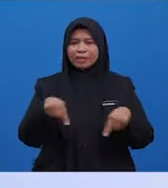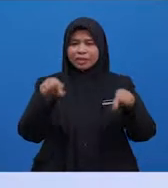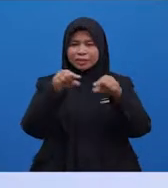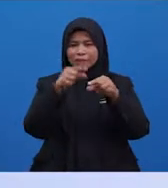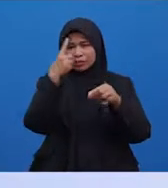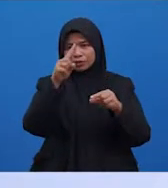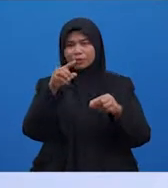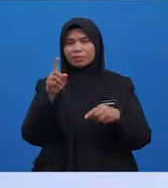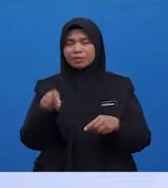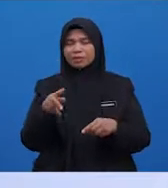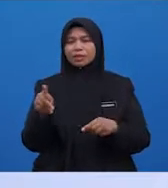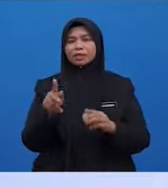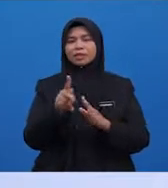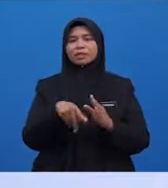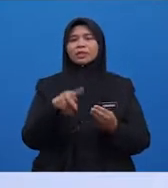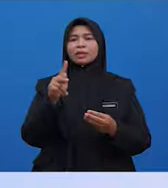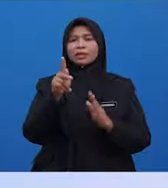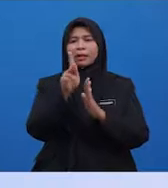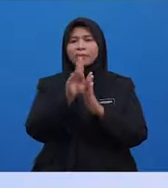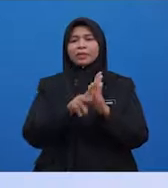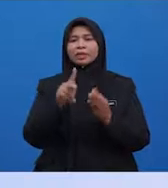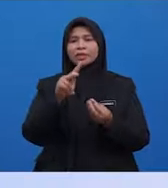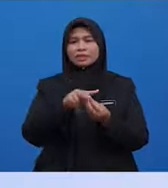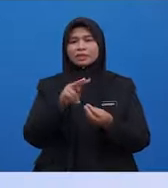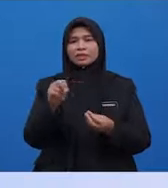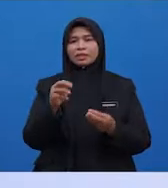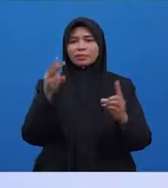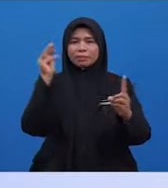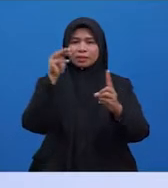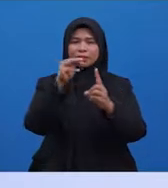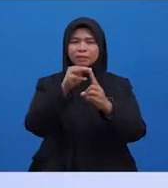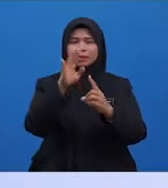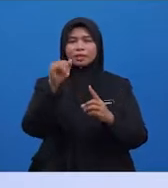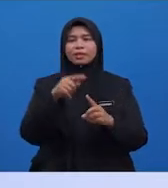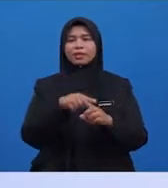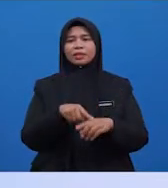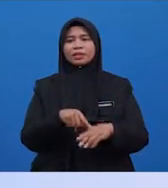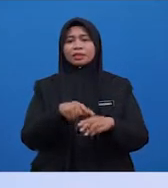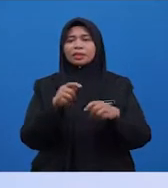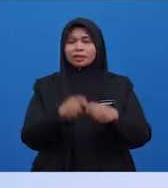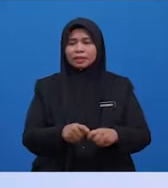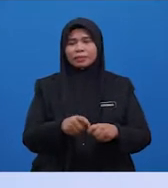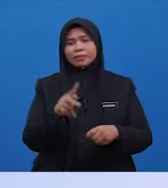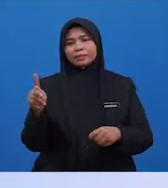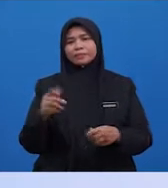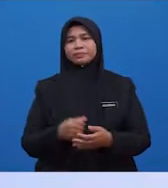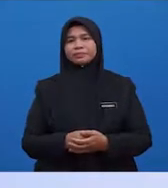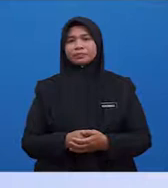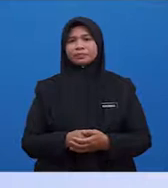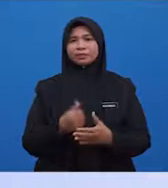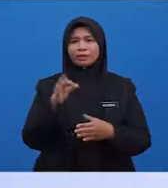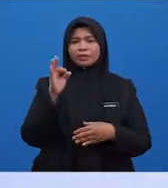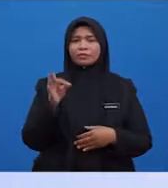bagi memastikan keberkesanan matlamat yang ditetapkan. Antara faktor yang perlu diambil